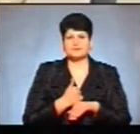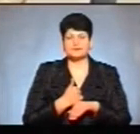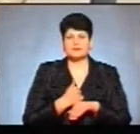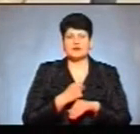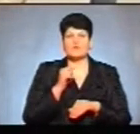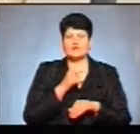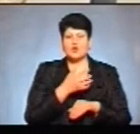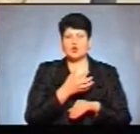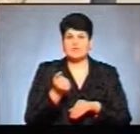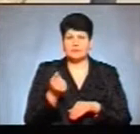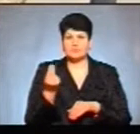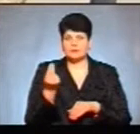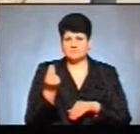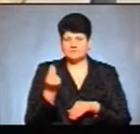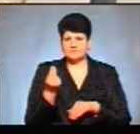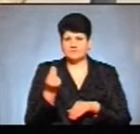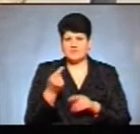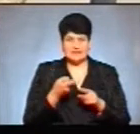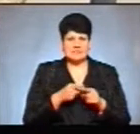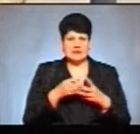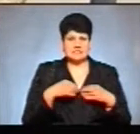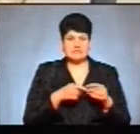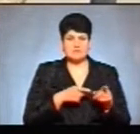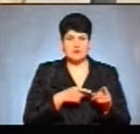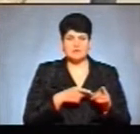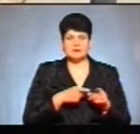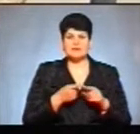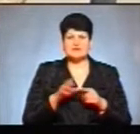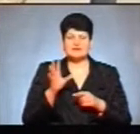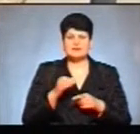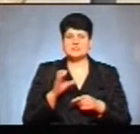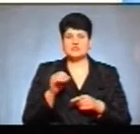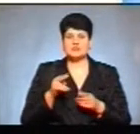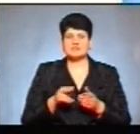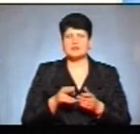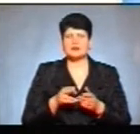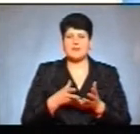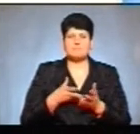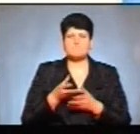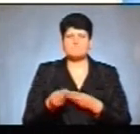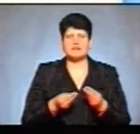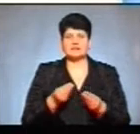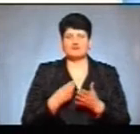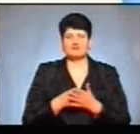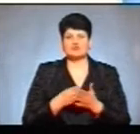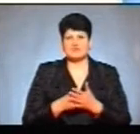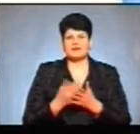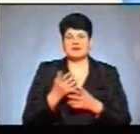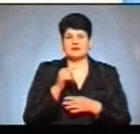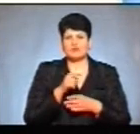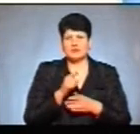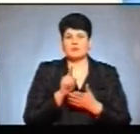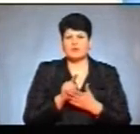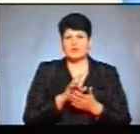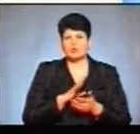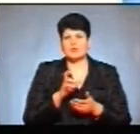він отримує компенсацію, по суті, ця ж сім'я отримує, якраз на ці всі соціальні платежі в бюджет, які б вони повинні